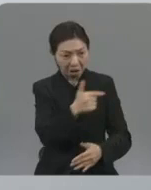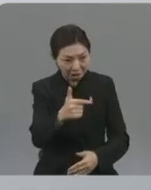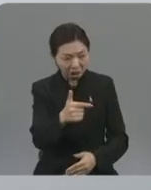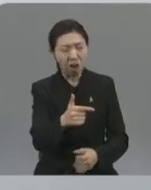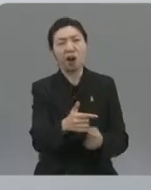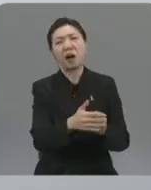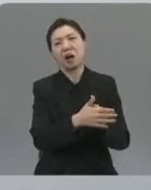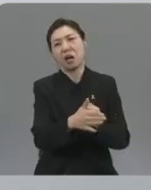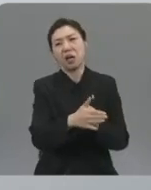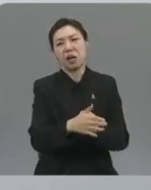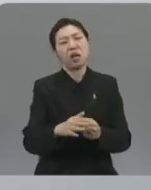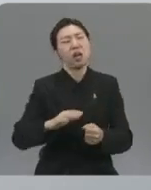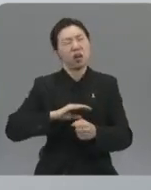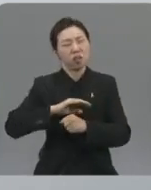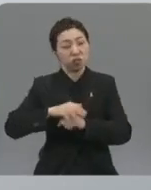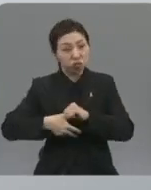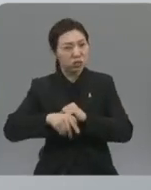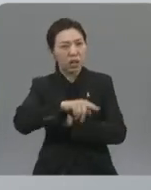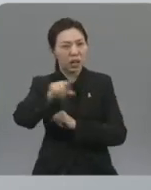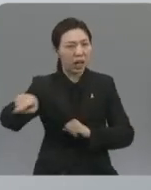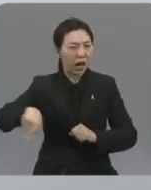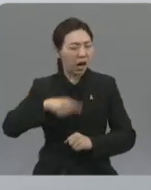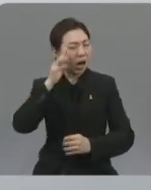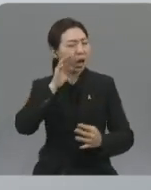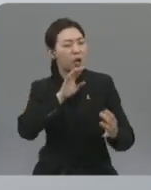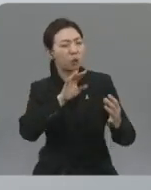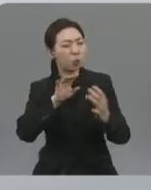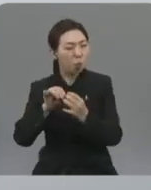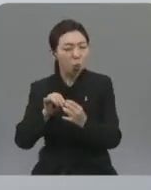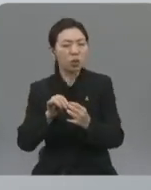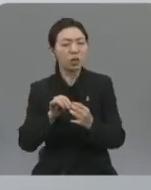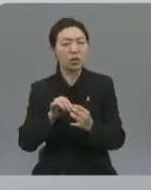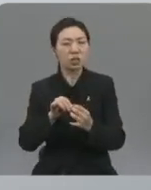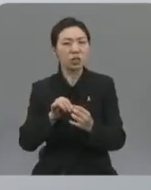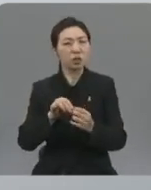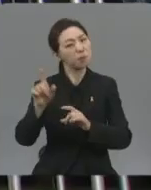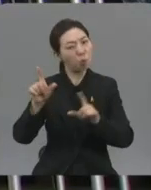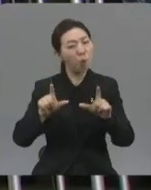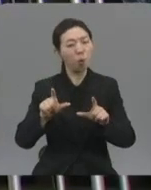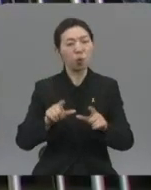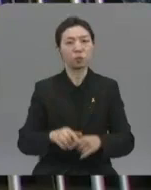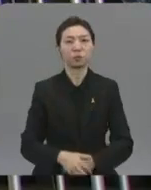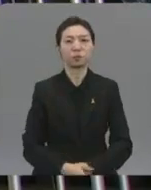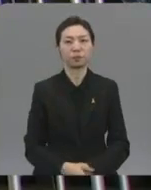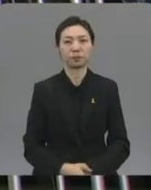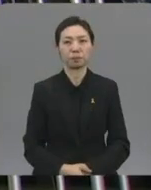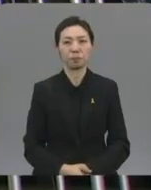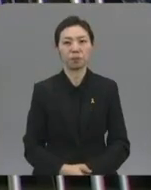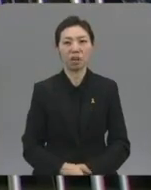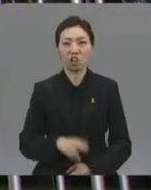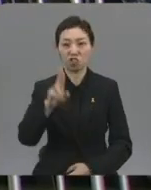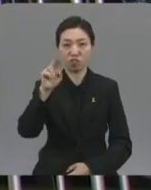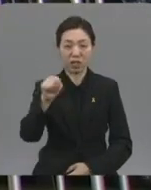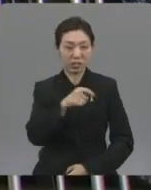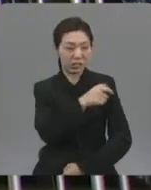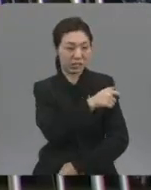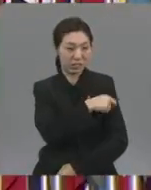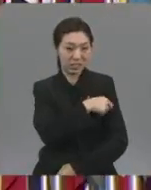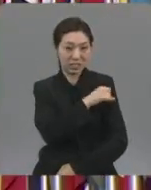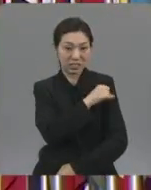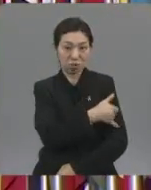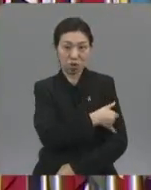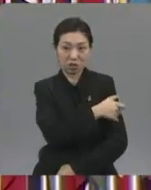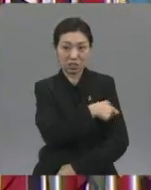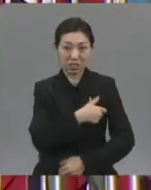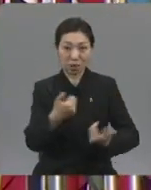đã lên án kịch liệt cho rằng nghị quyết trên là một âm mưu chính trị đầy ắp những thông tin dối trá trong khi đó chính phủ Hàn Quốc bày tỏ hoan nghênh